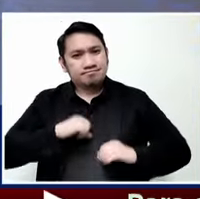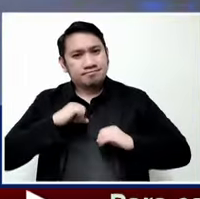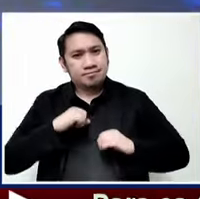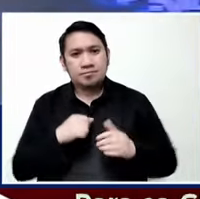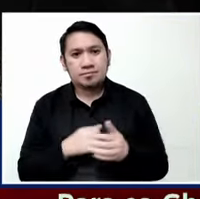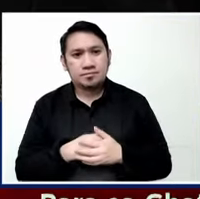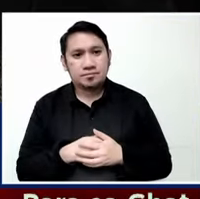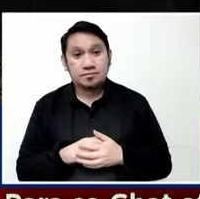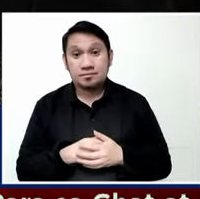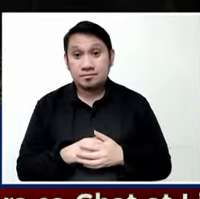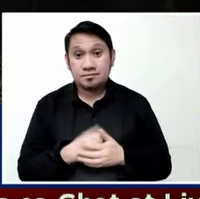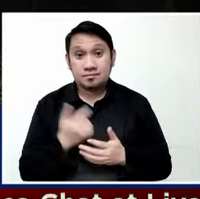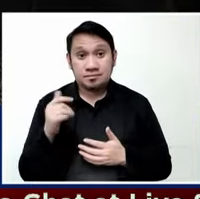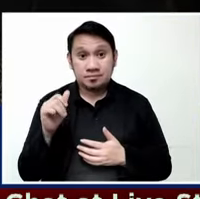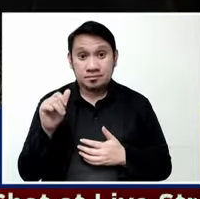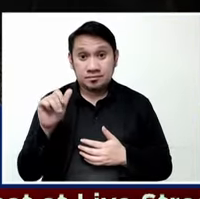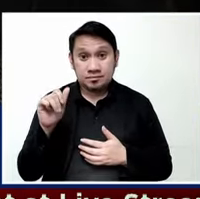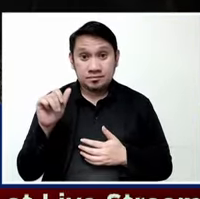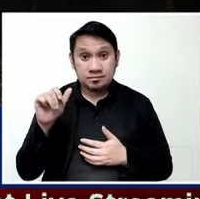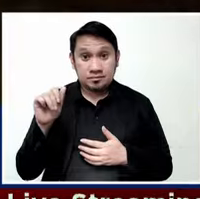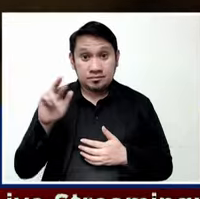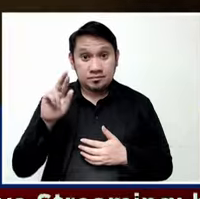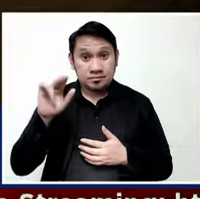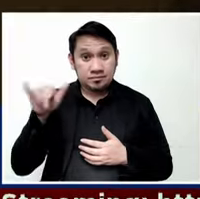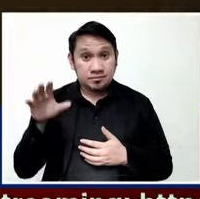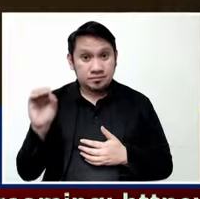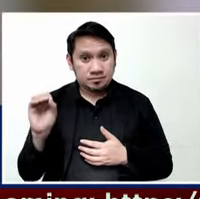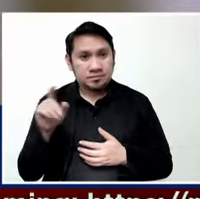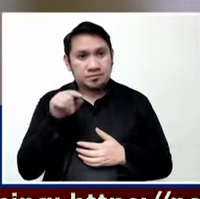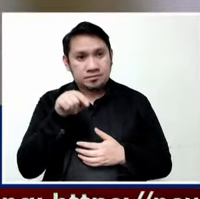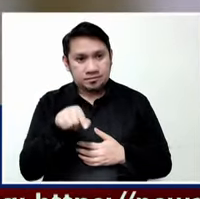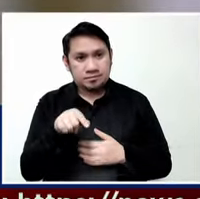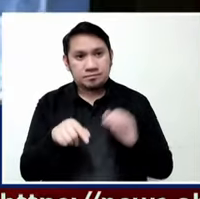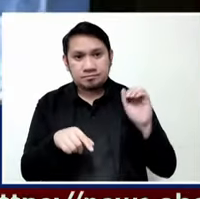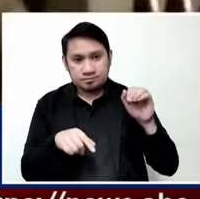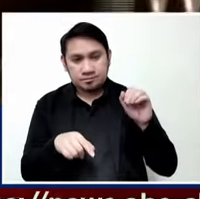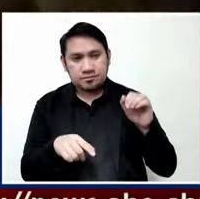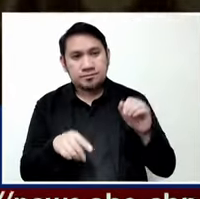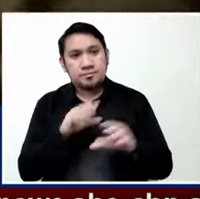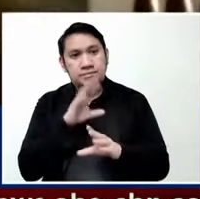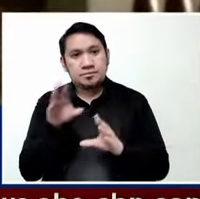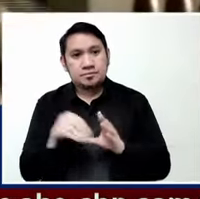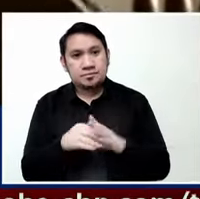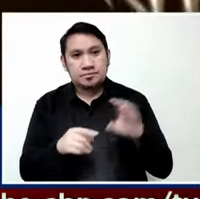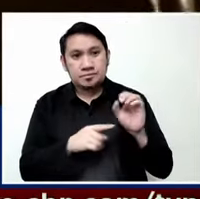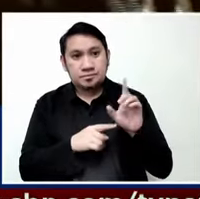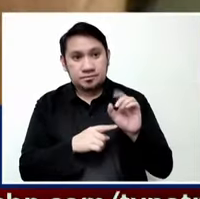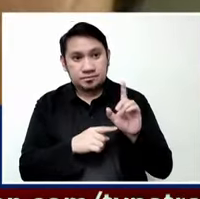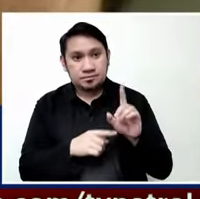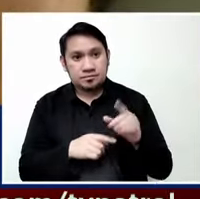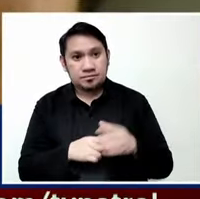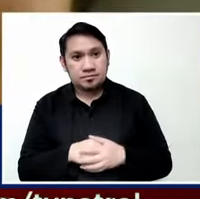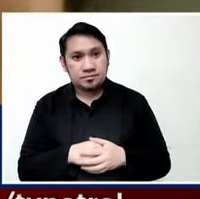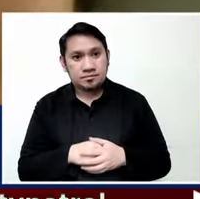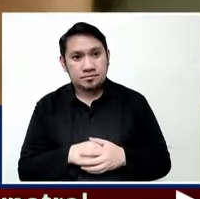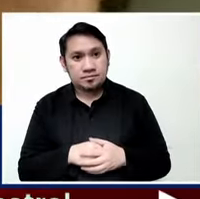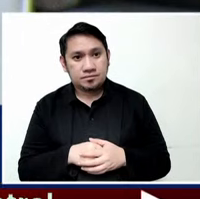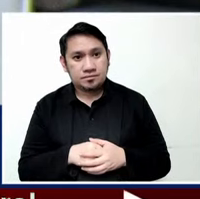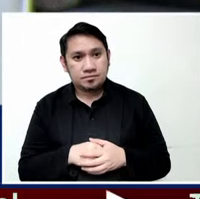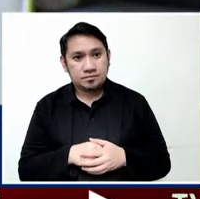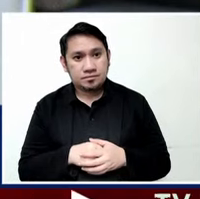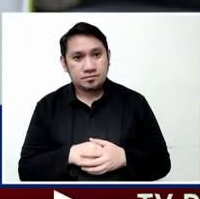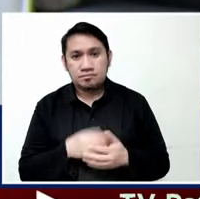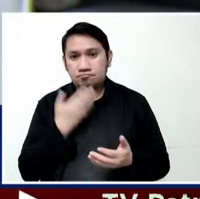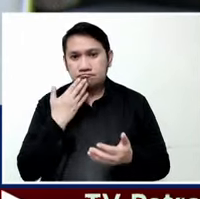ang pag-oo ni Christopher De Leon sa proyekto na kasama sa original cast ng movie. He's such a brilliant actor.